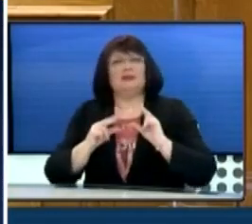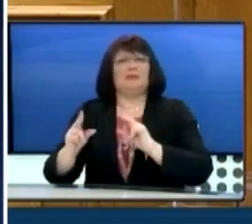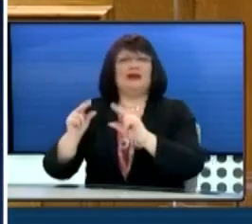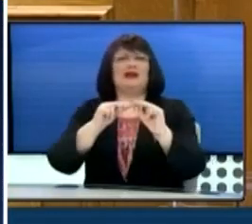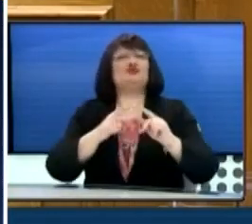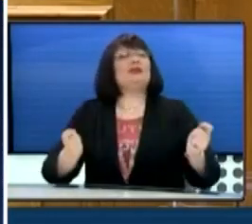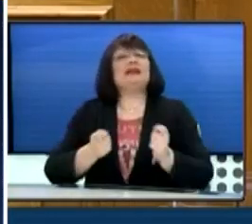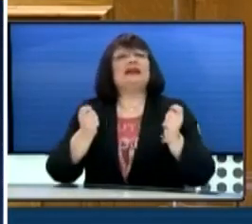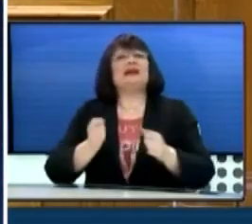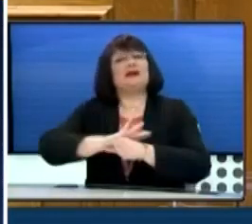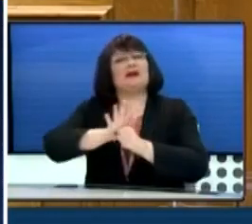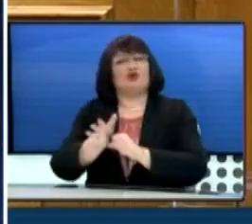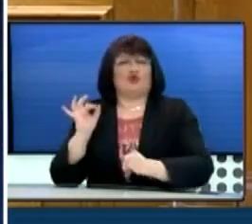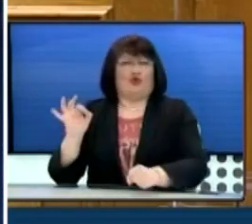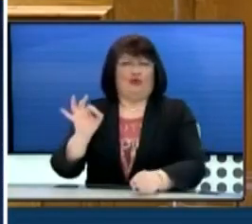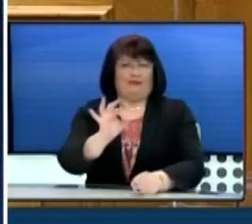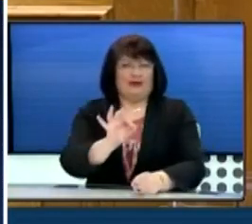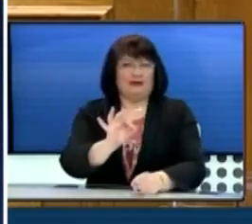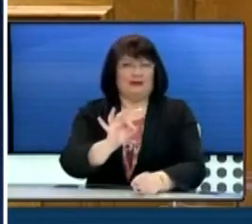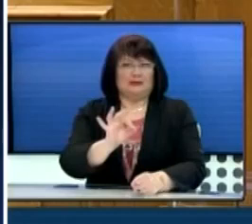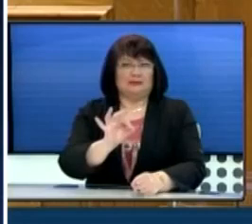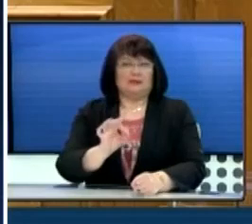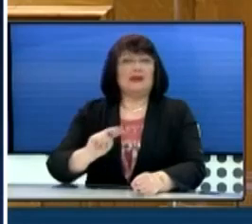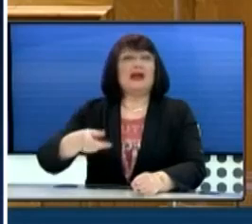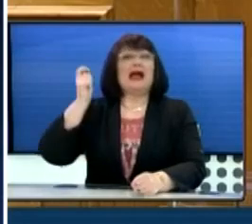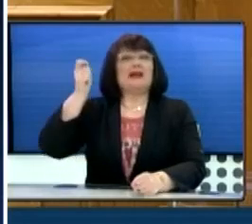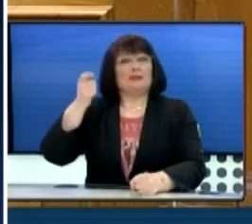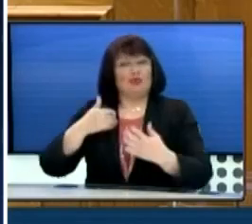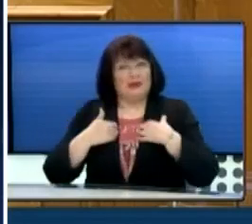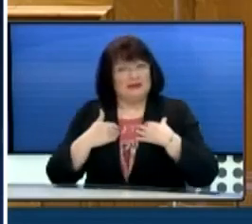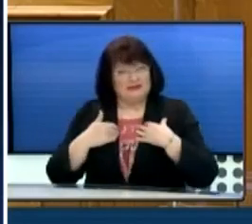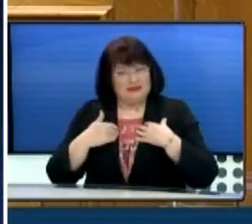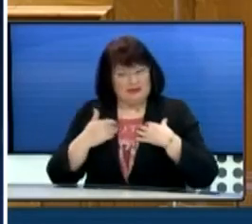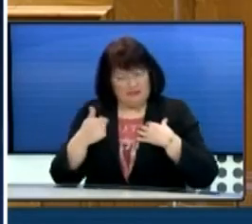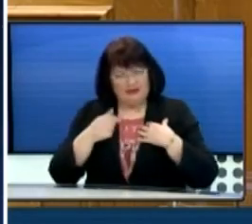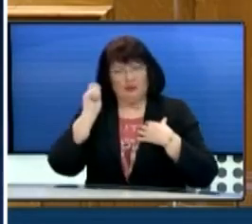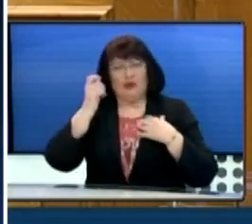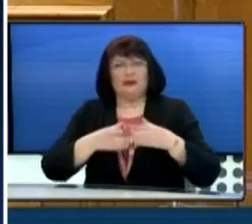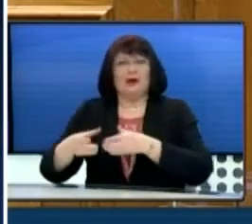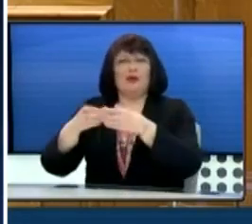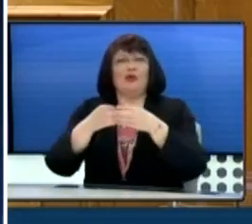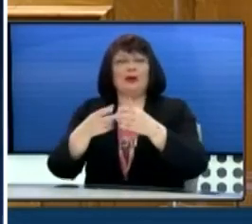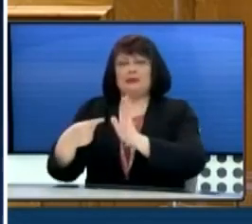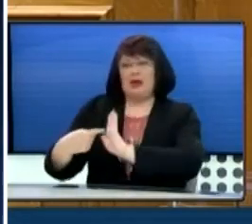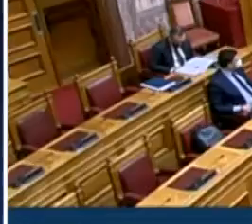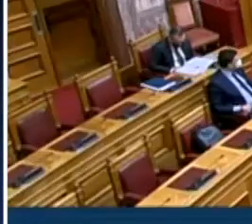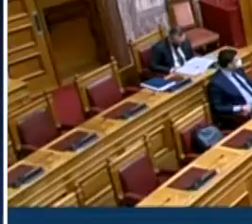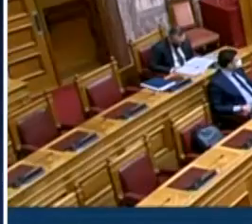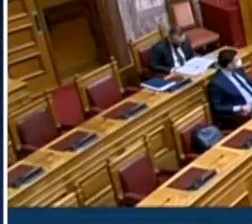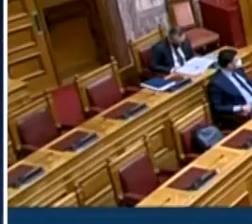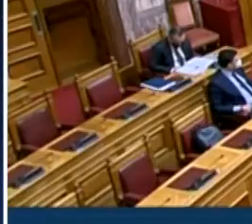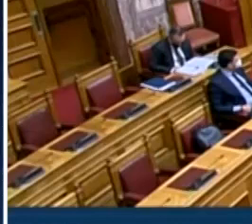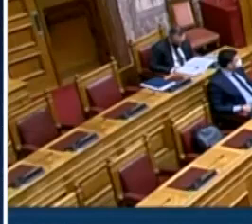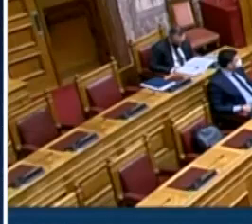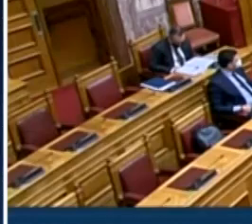κάνει αλχημίες με τα στατιστικά νούμερα για τους θανάτους, διότι δεν μπορεί οι αριθμοί να ευημερούν και οι άνθρωποι να πεθαίνουν. Έκανε λόγο